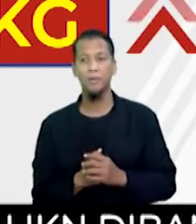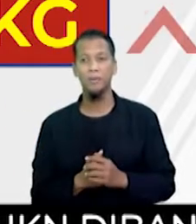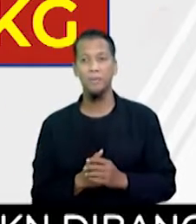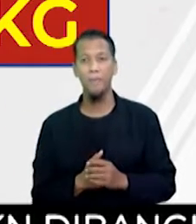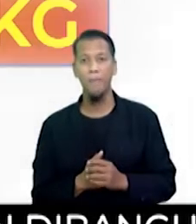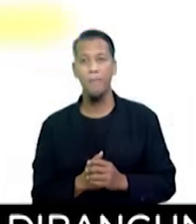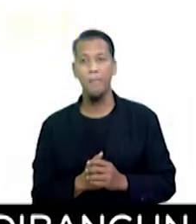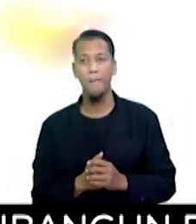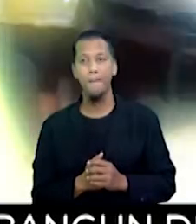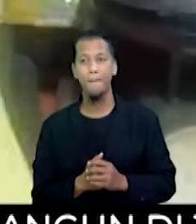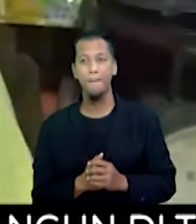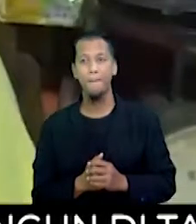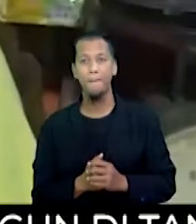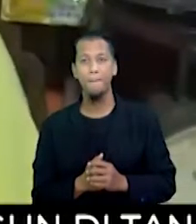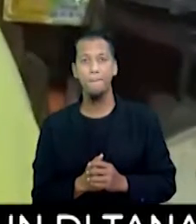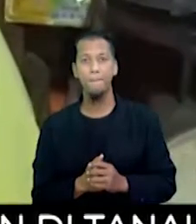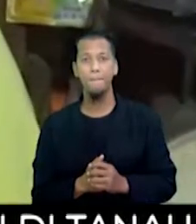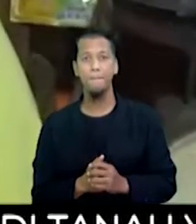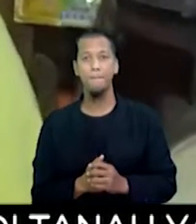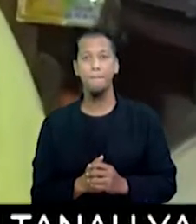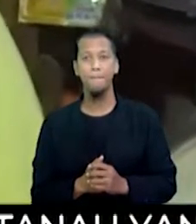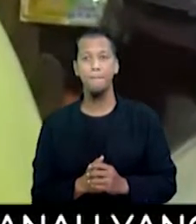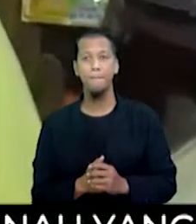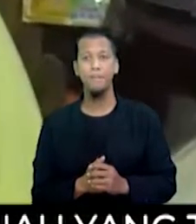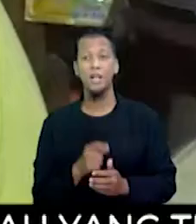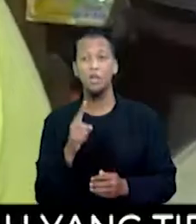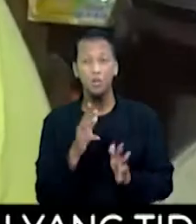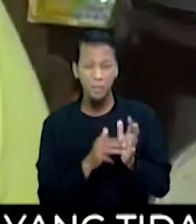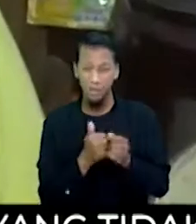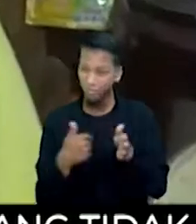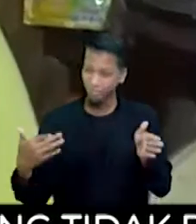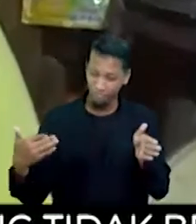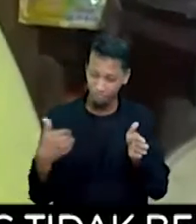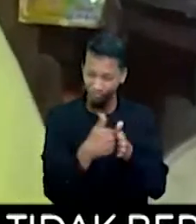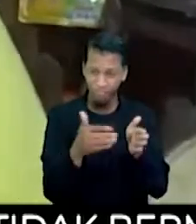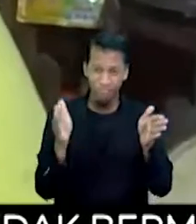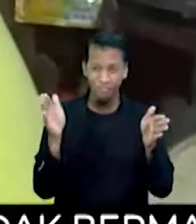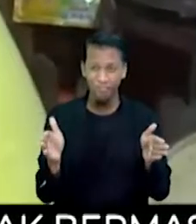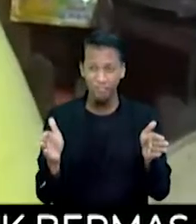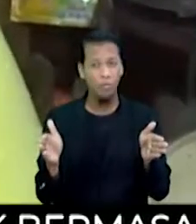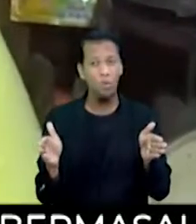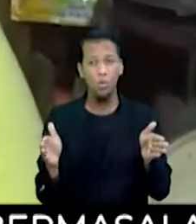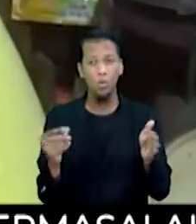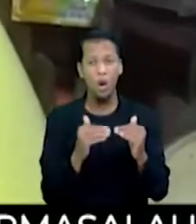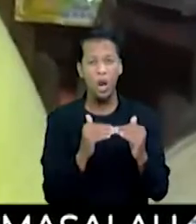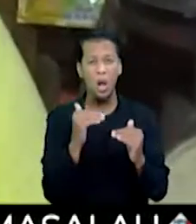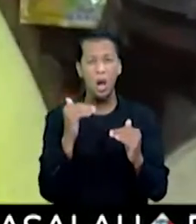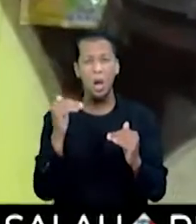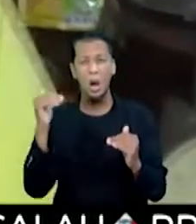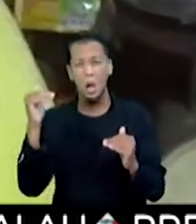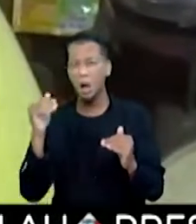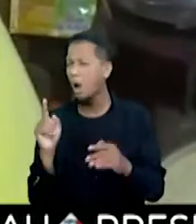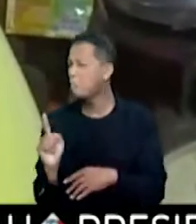kilogram. Sejak kapan naik itu, Bu? Seminggu yang lalu. Seminggu yang lalu, ya? Ini apa kenapa sampai naik? Juga kurang